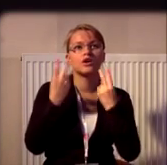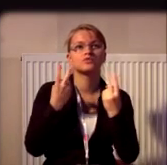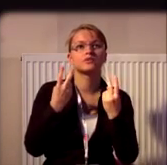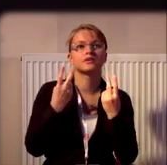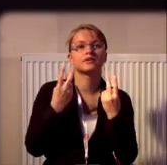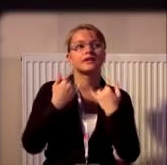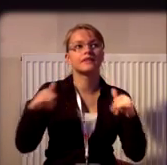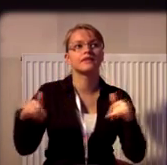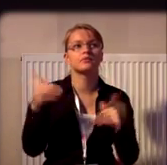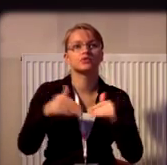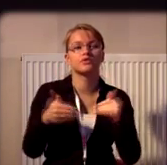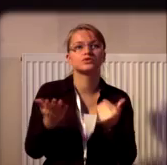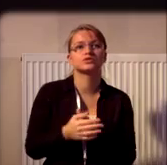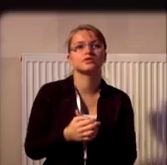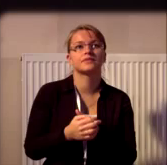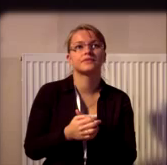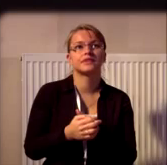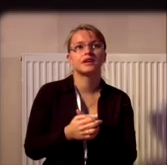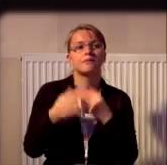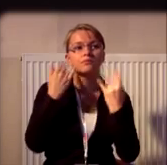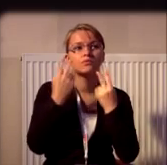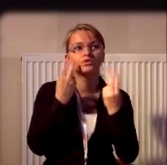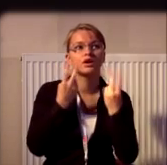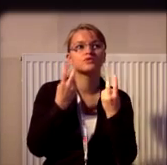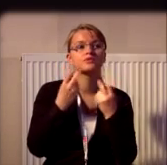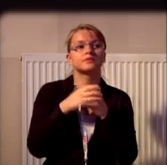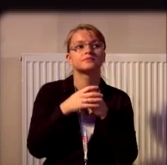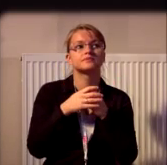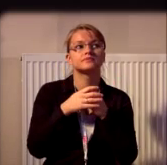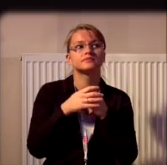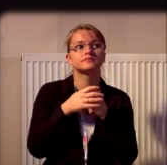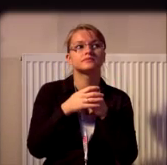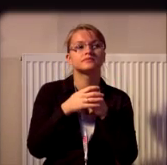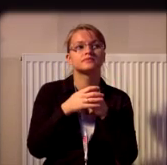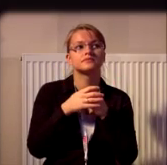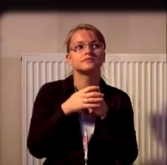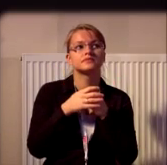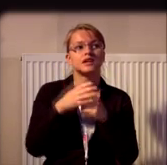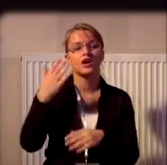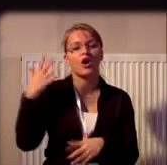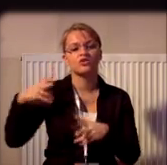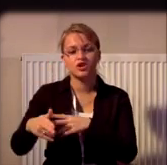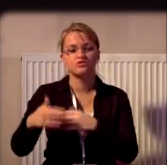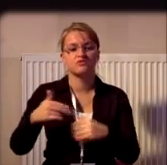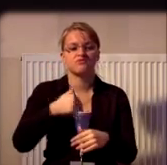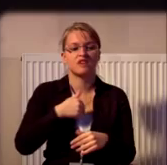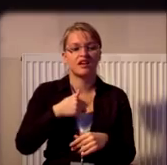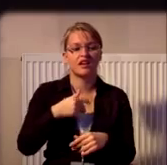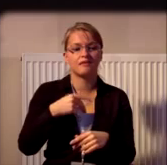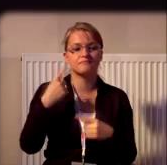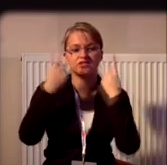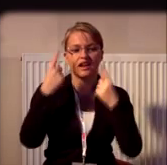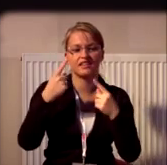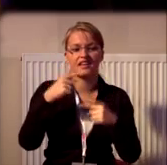poszukałyśmy zupełnie innych możliwości, poszukałyśmy odcięłyśmy tę gałąź negatywną